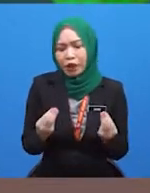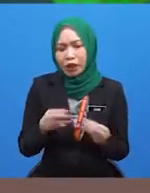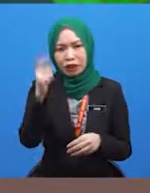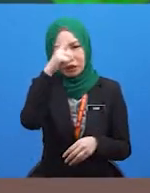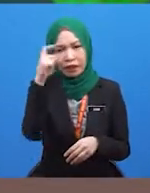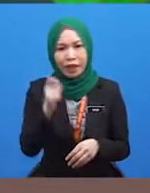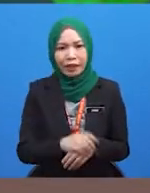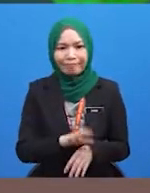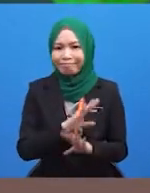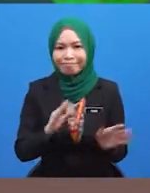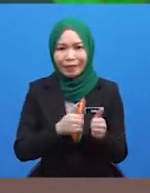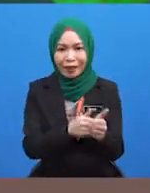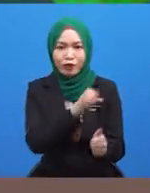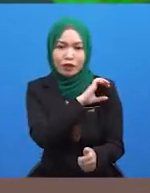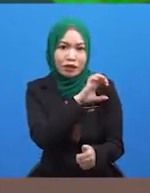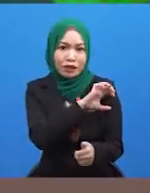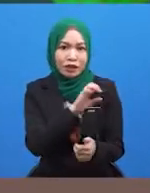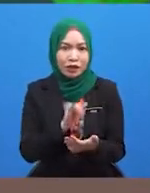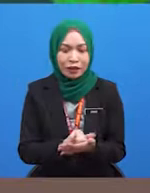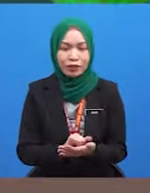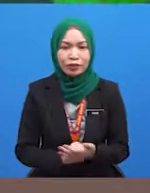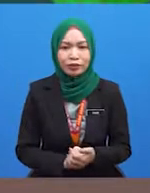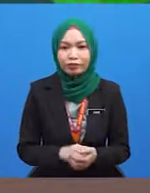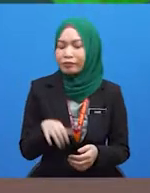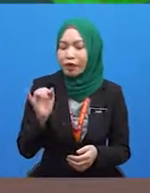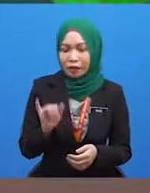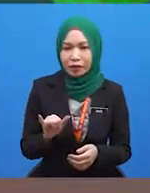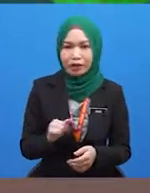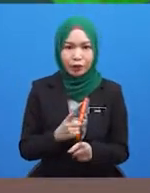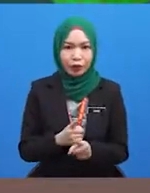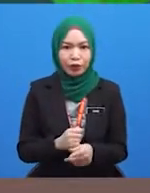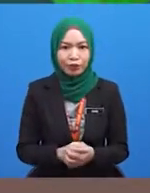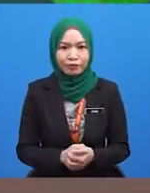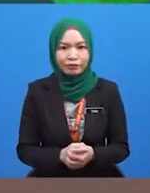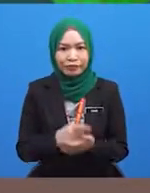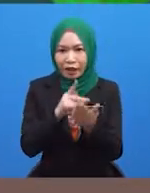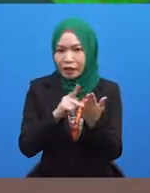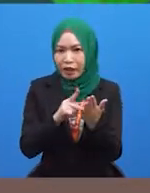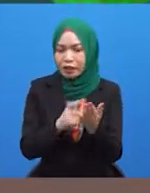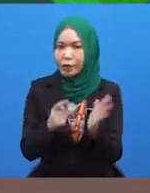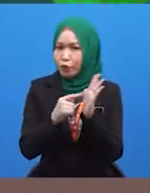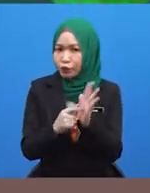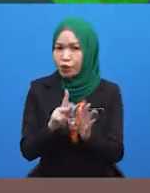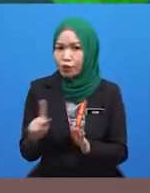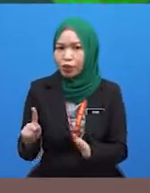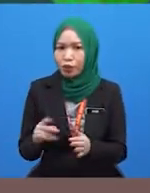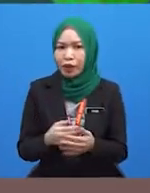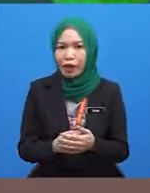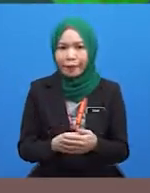menyelesaikan masalah pengguna? Ya, Cecilia. Kajian menunjukkan